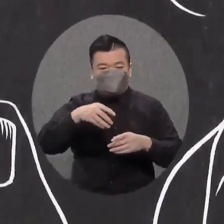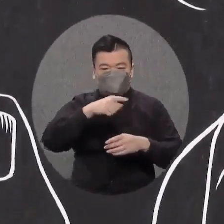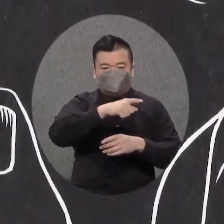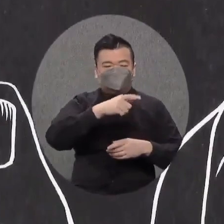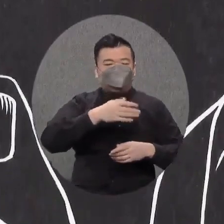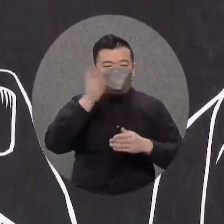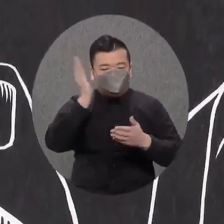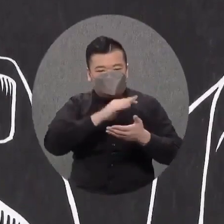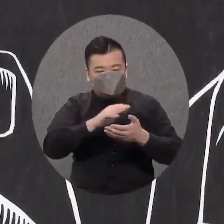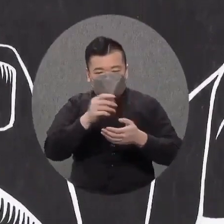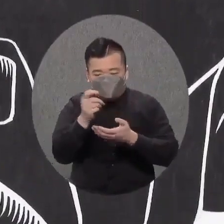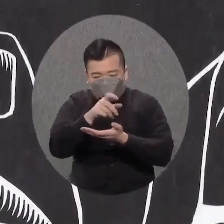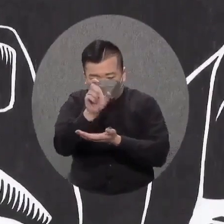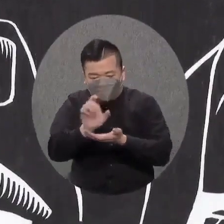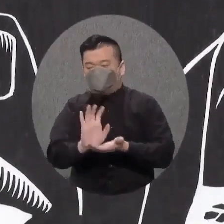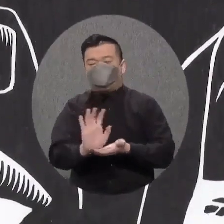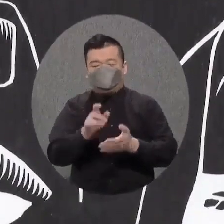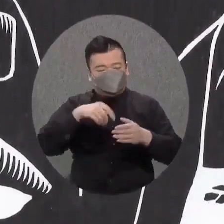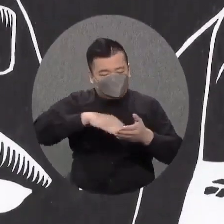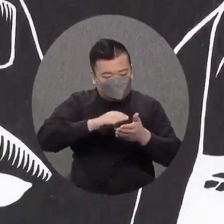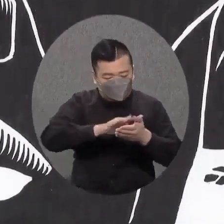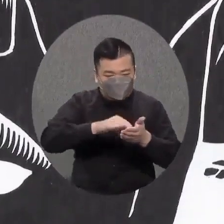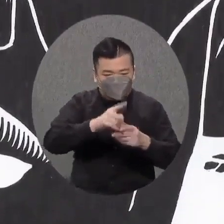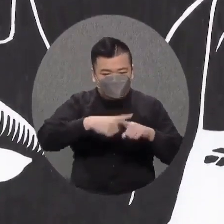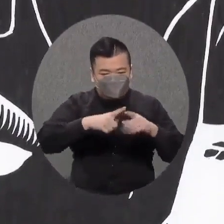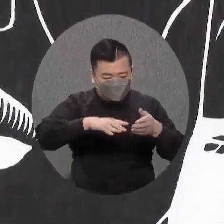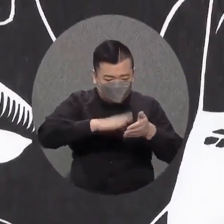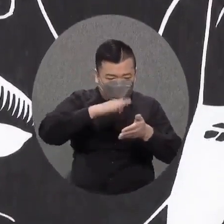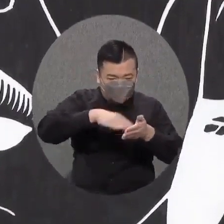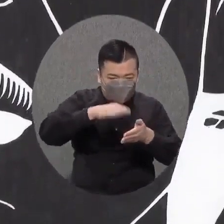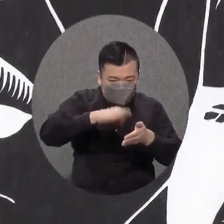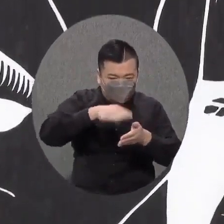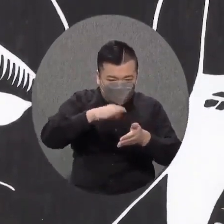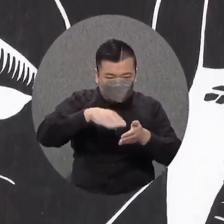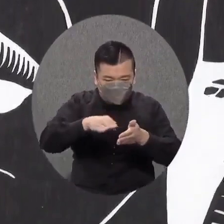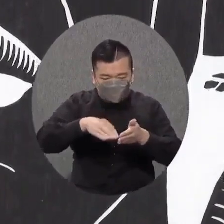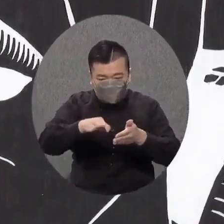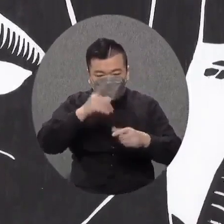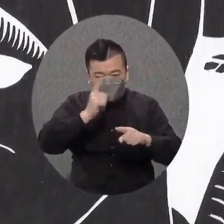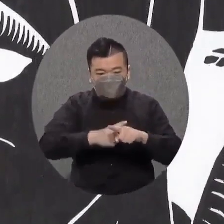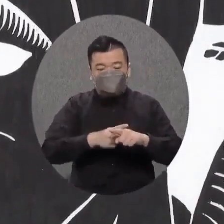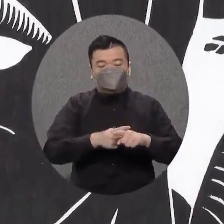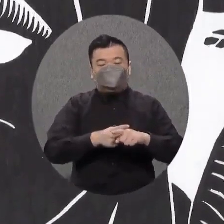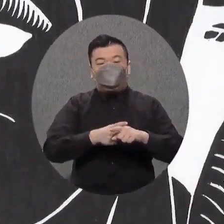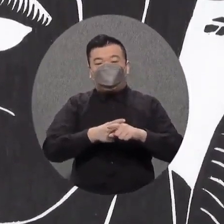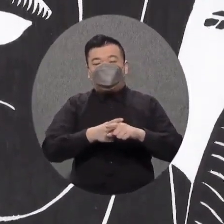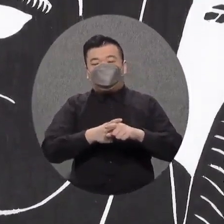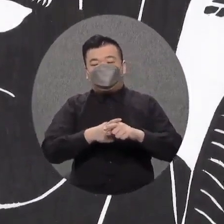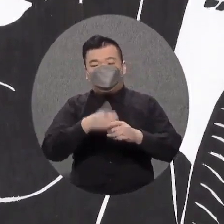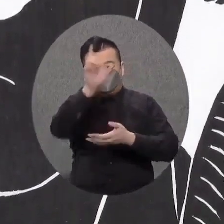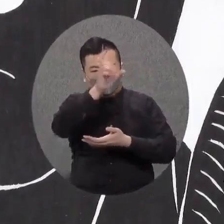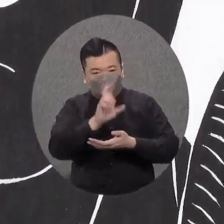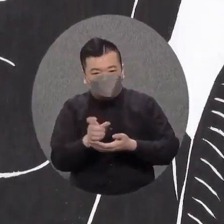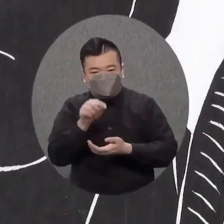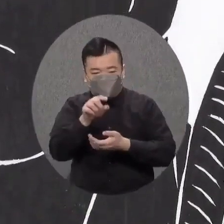筆嘅，咁所以咧係用喺個木板上邊咧係運刀去刻畫咧，就其實咧係好似書法上